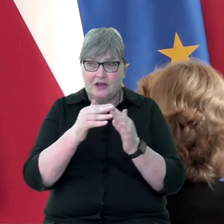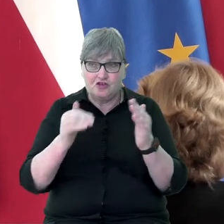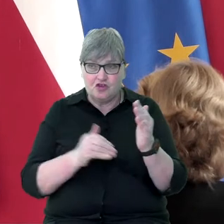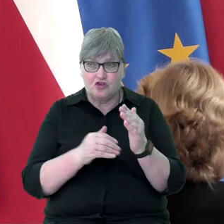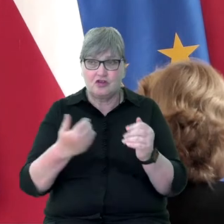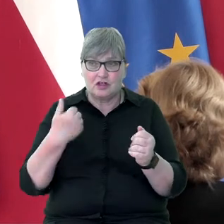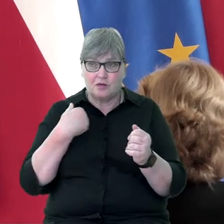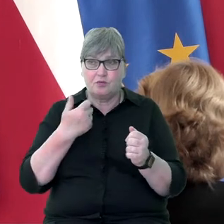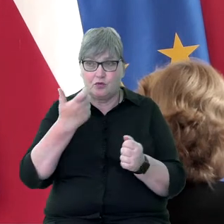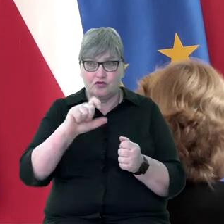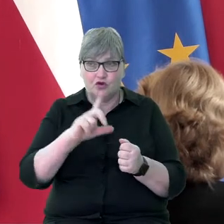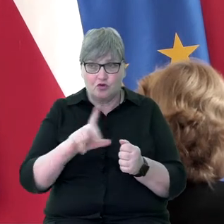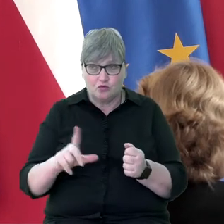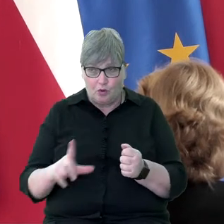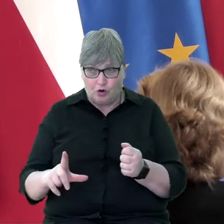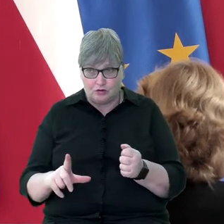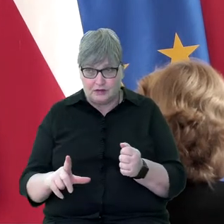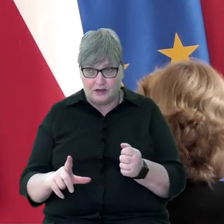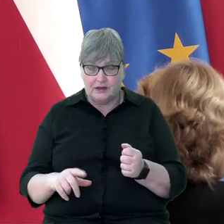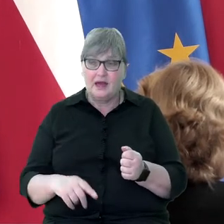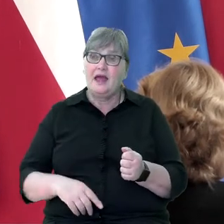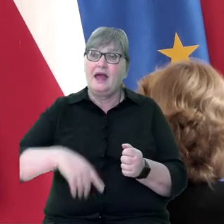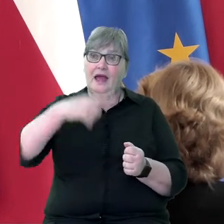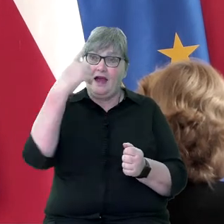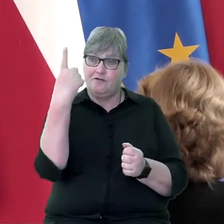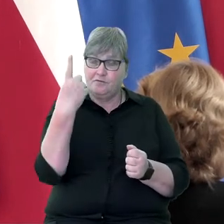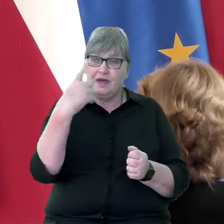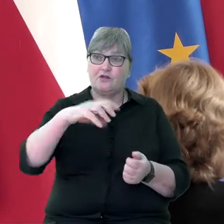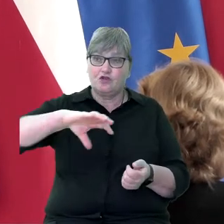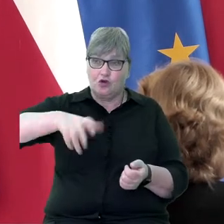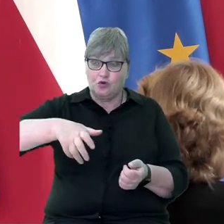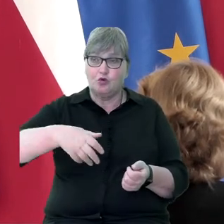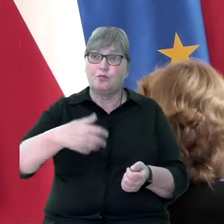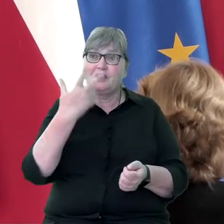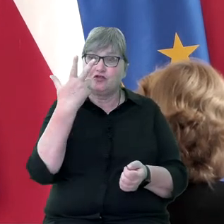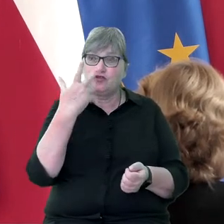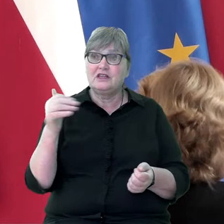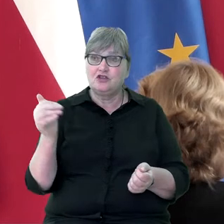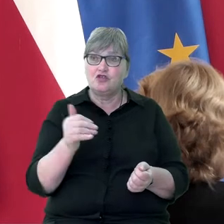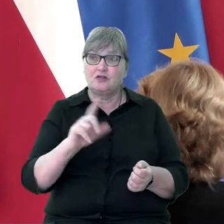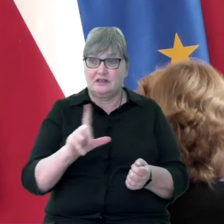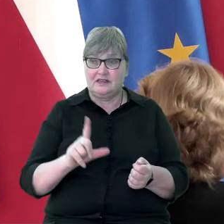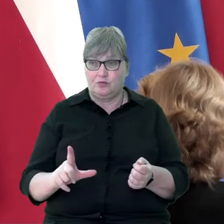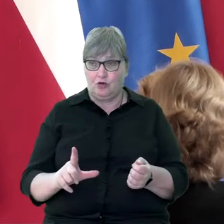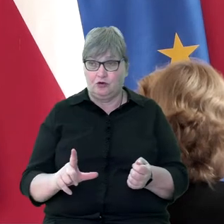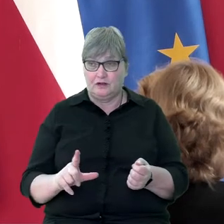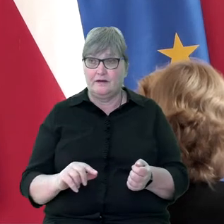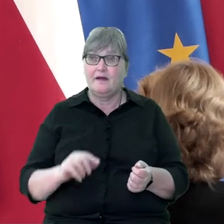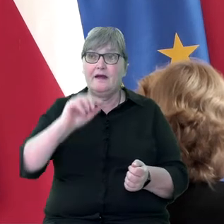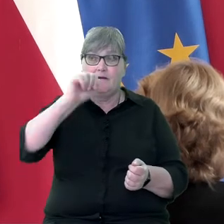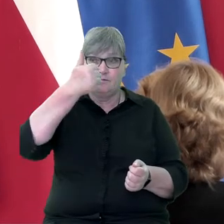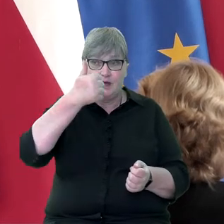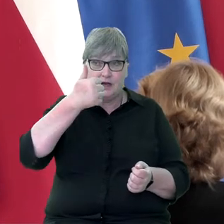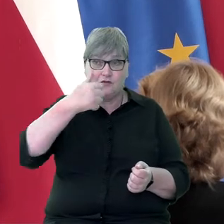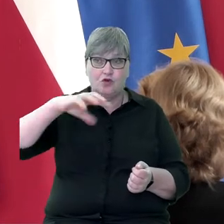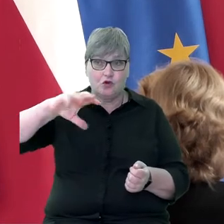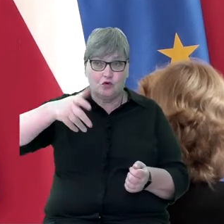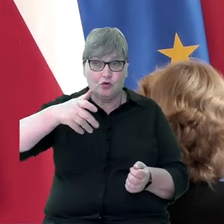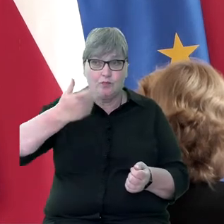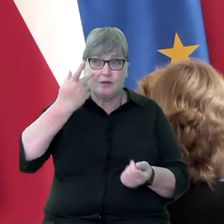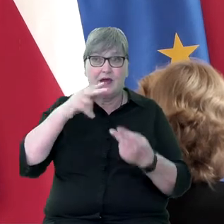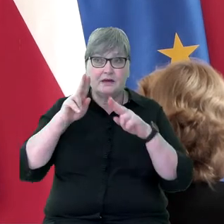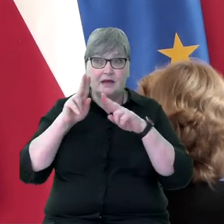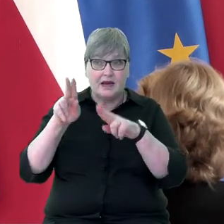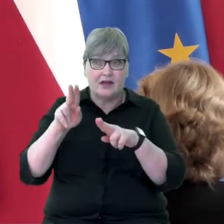dla osoby z pierwszej grupy 3000 zł, przy czym do tej pierwszej grupy zasadniczo należał tylko